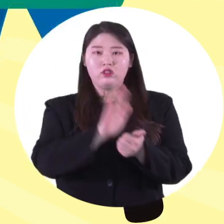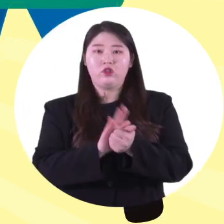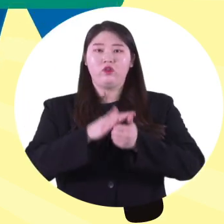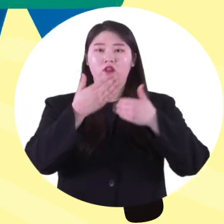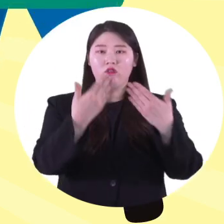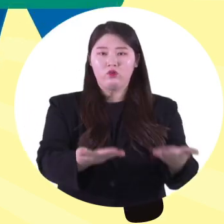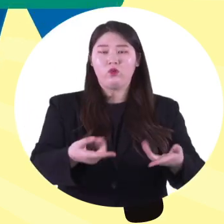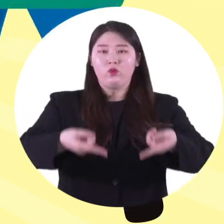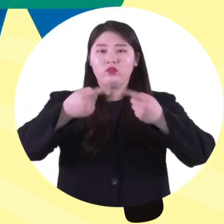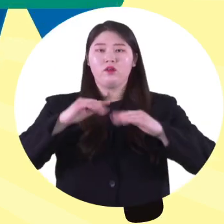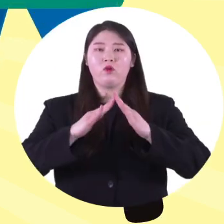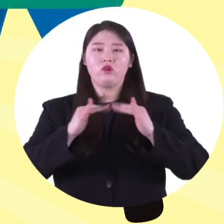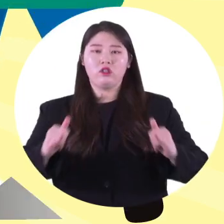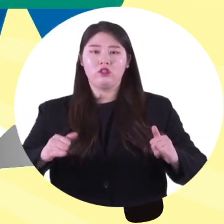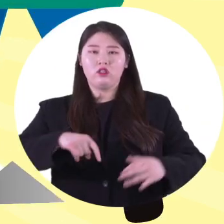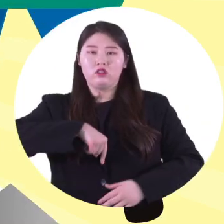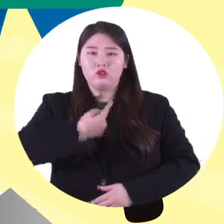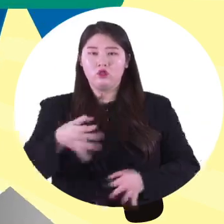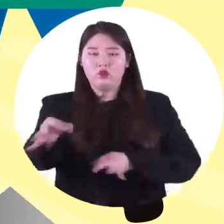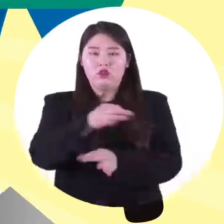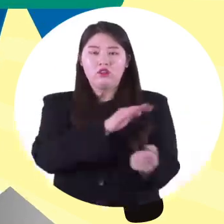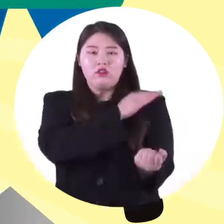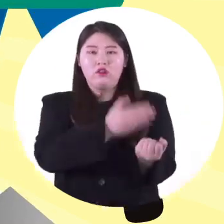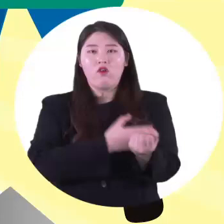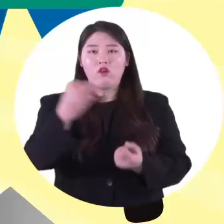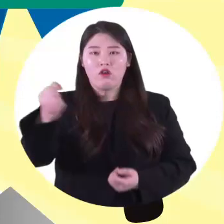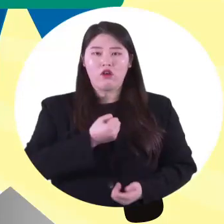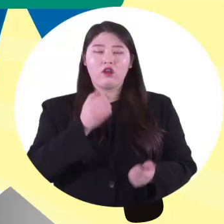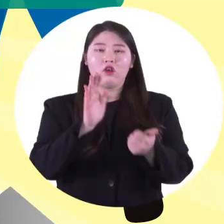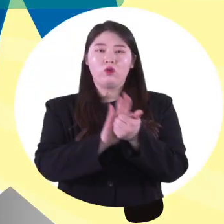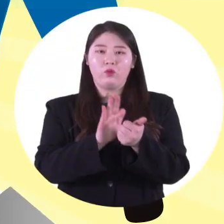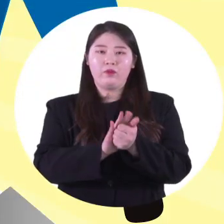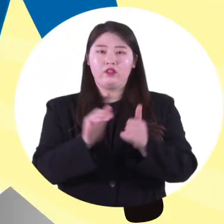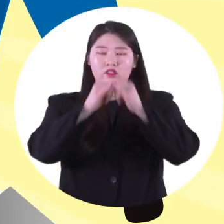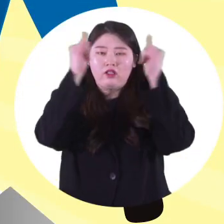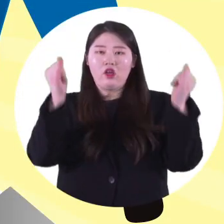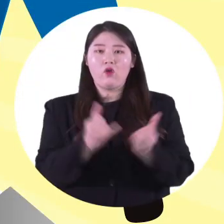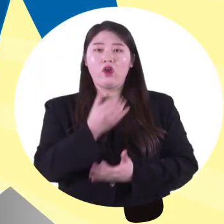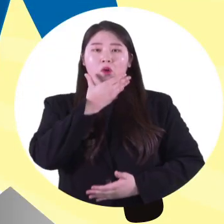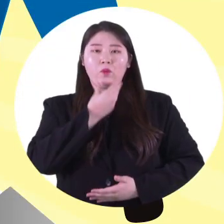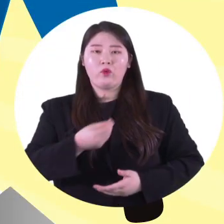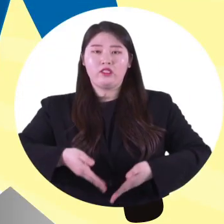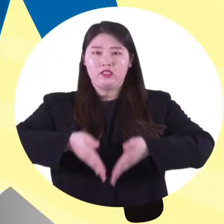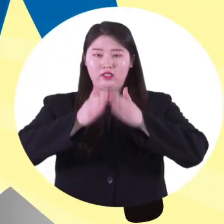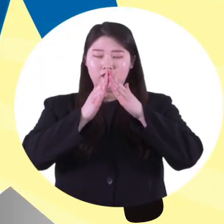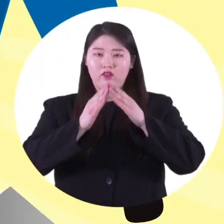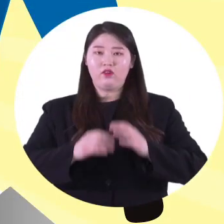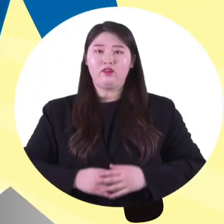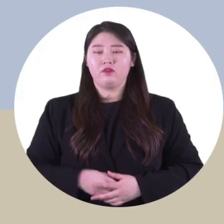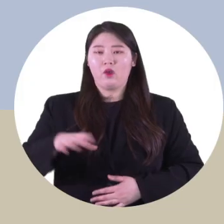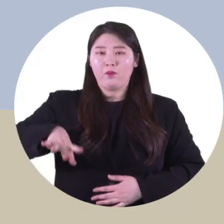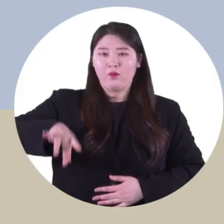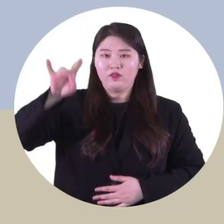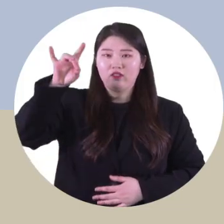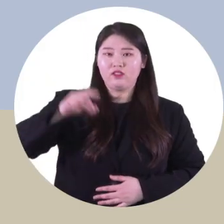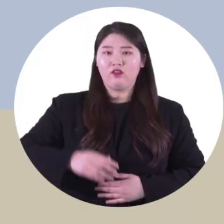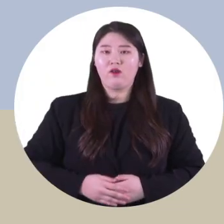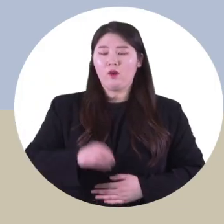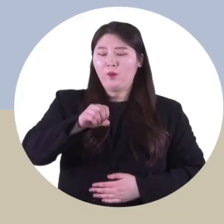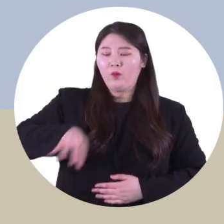지원하여 참여자들이 스스로 경제능력을 가질 수 있도록 돕는 사회복지시설이에요.